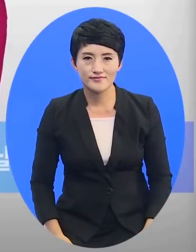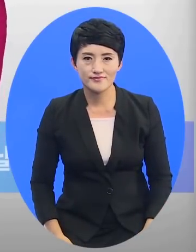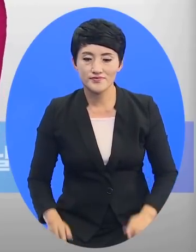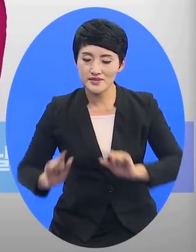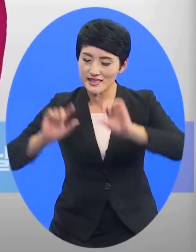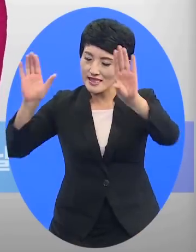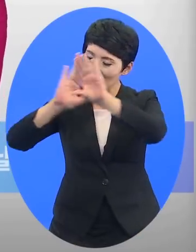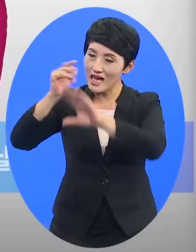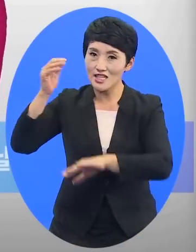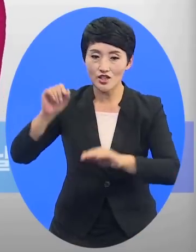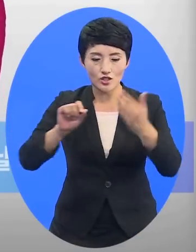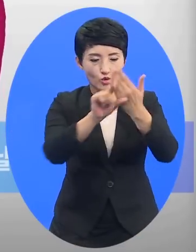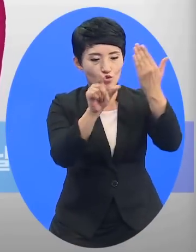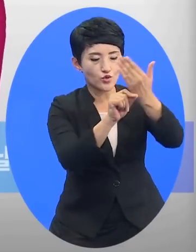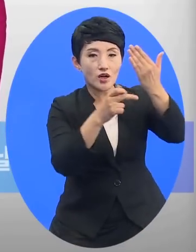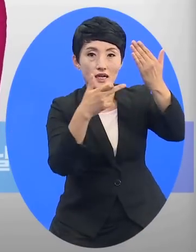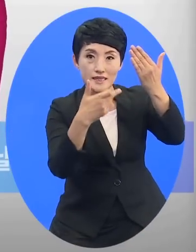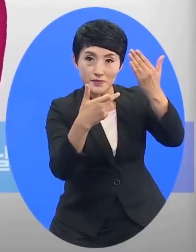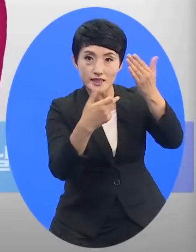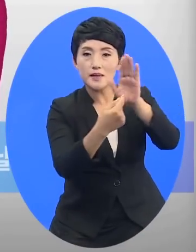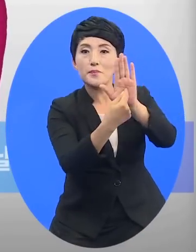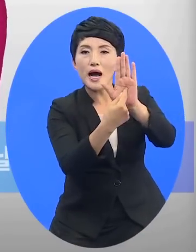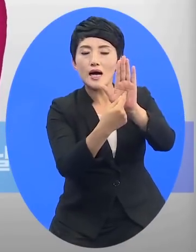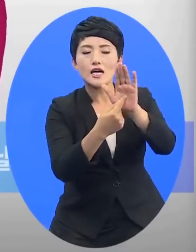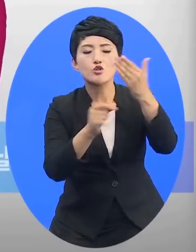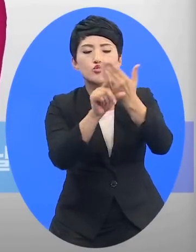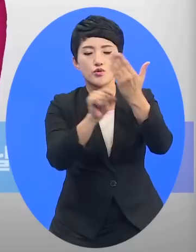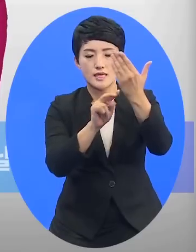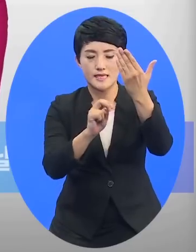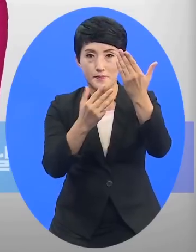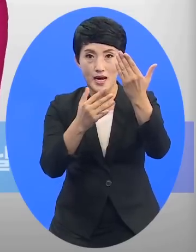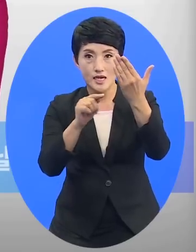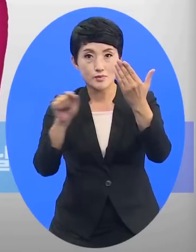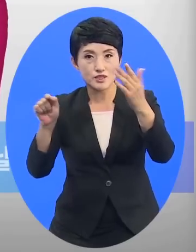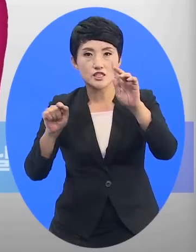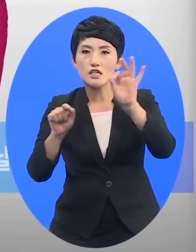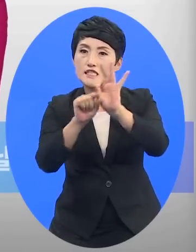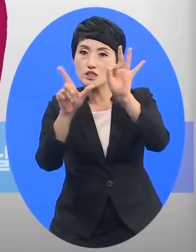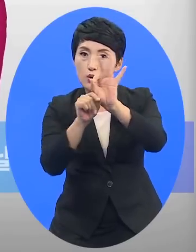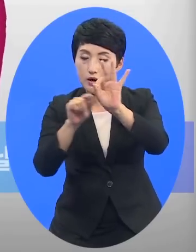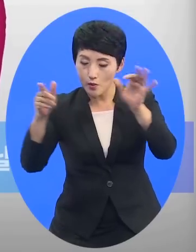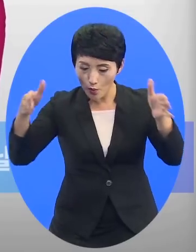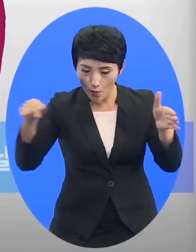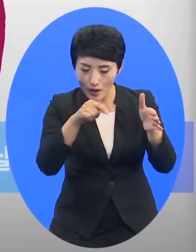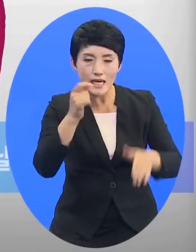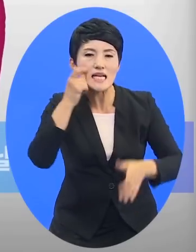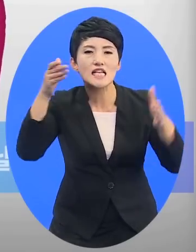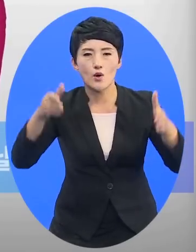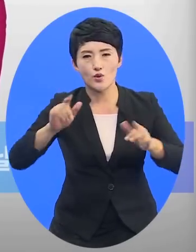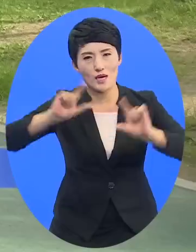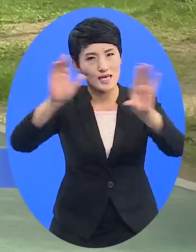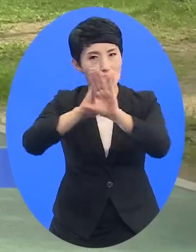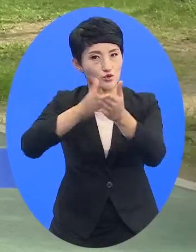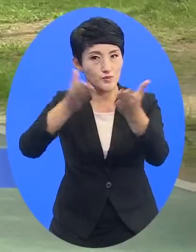기상청은 오늘 9월 17일, 9월 28일부터 10월 25일까지 1개월 날씨 전망을 발표했습니다.